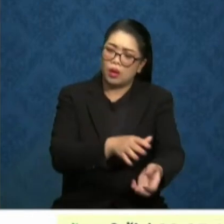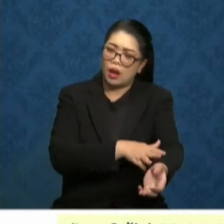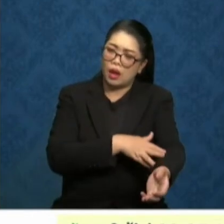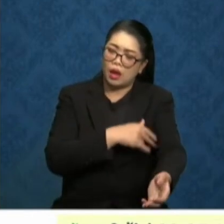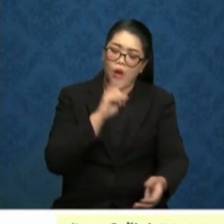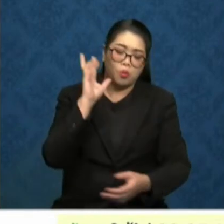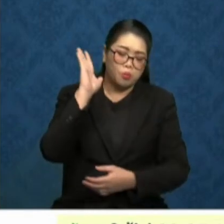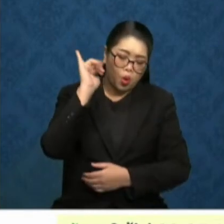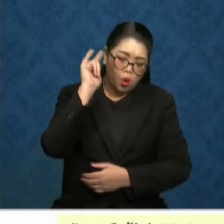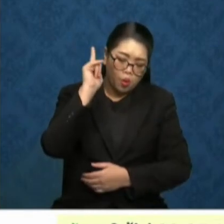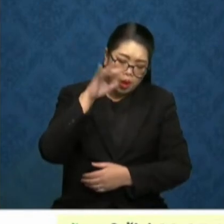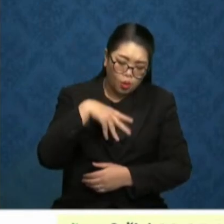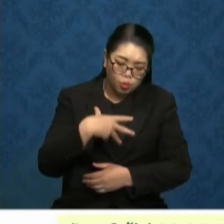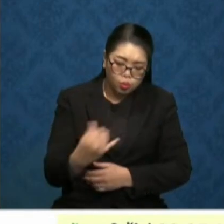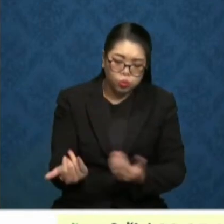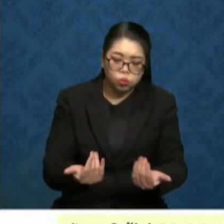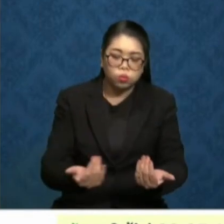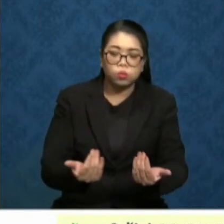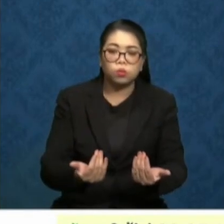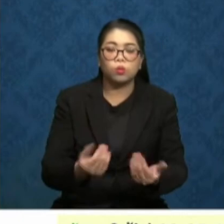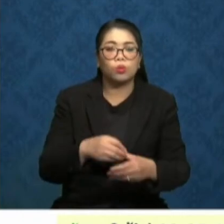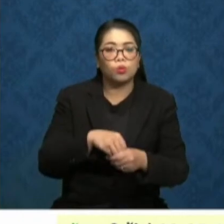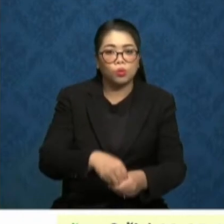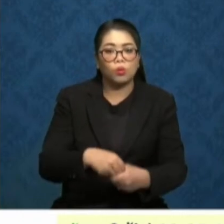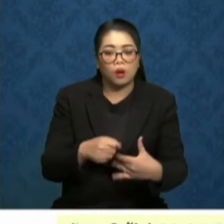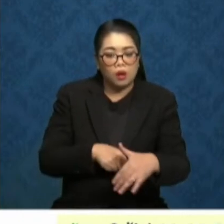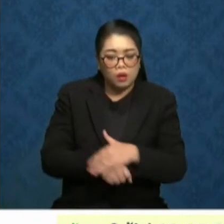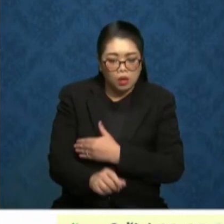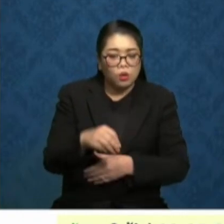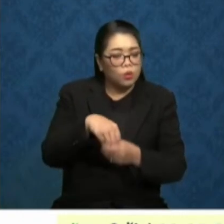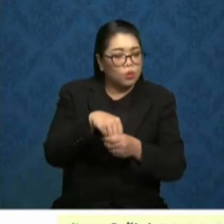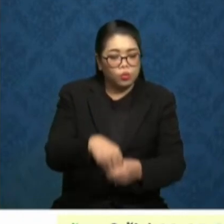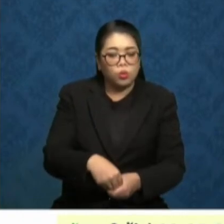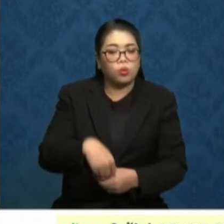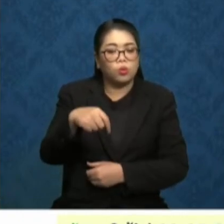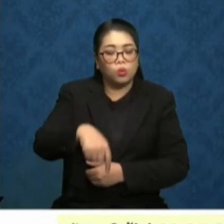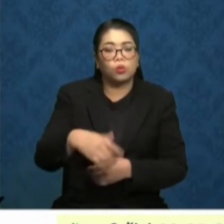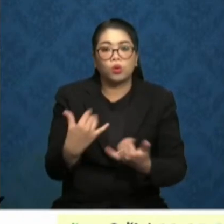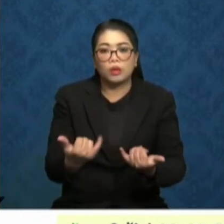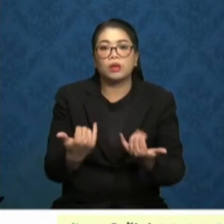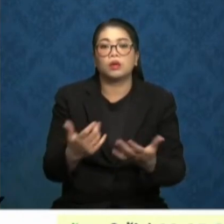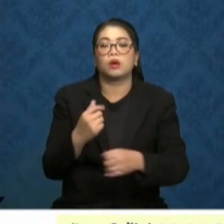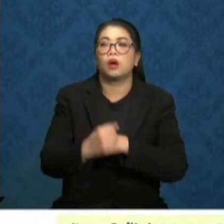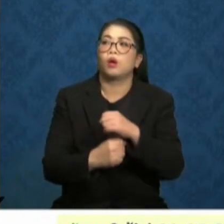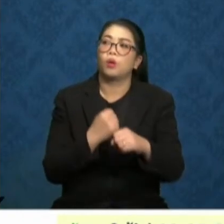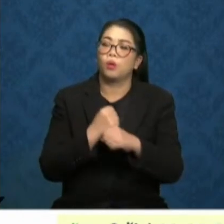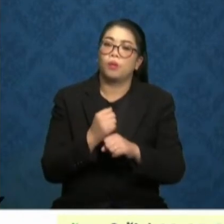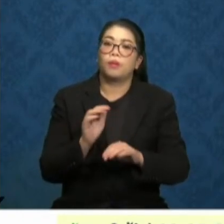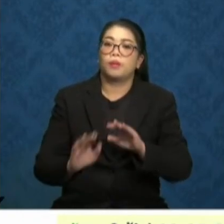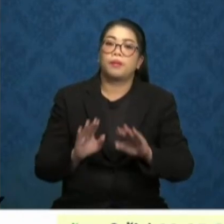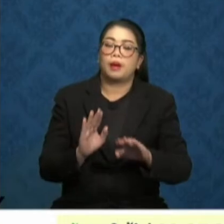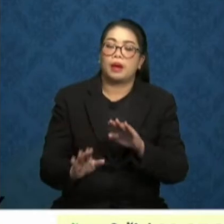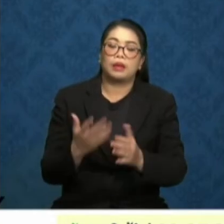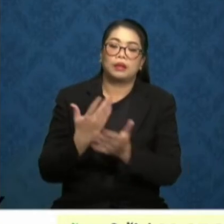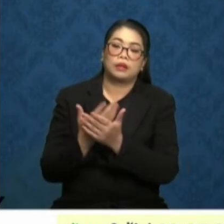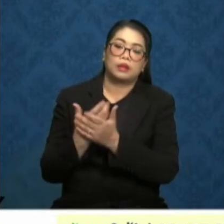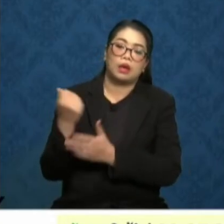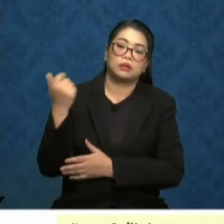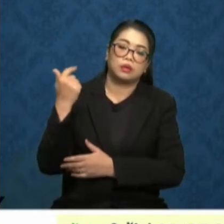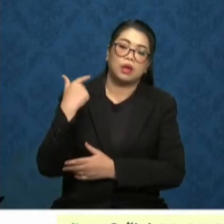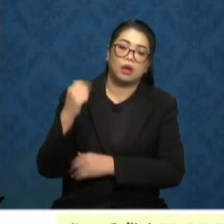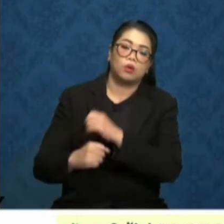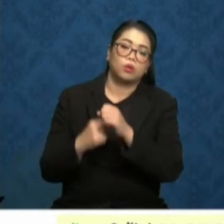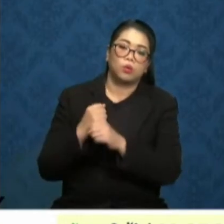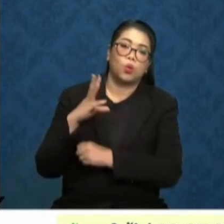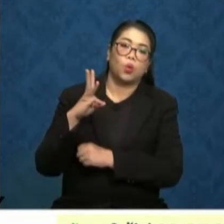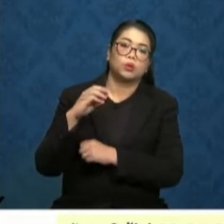ตงแต่รนพ่อมารลูกก็วันนี้ลูกเขาที่เกิดที่นั่น อยู่ที่นั่นก็อายุส่วใหญ่ก็ได้รบเบี้ยยัชีบกหมดแล้